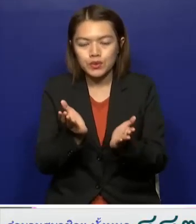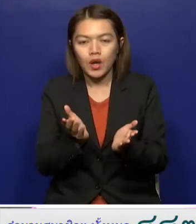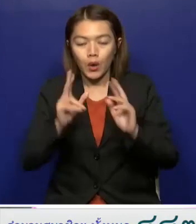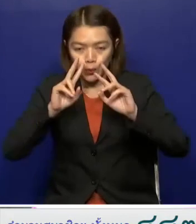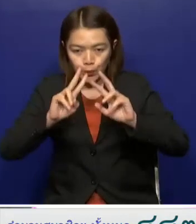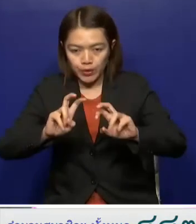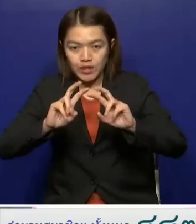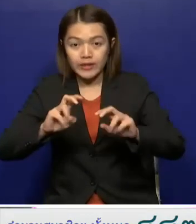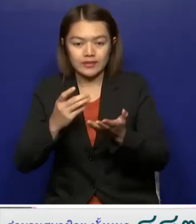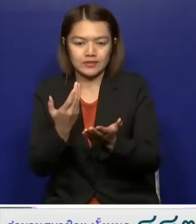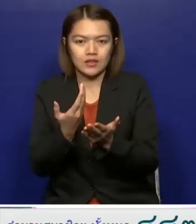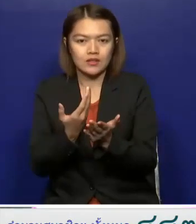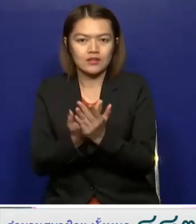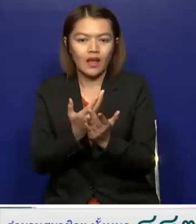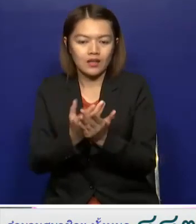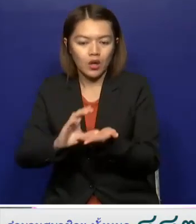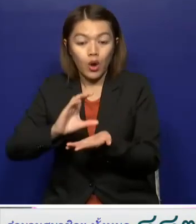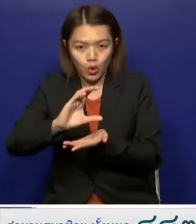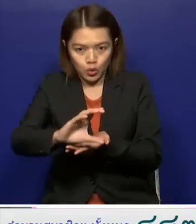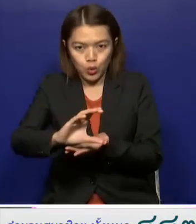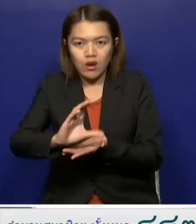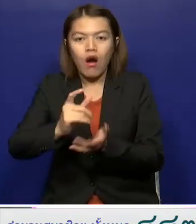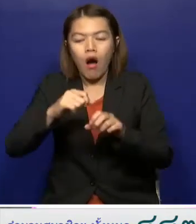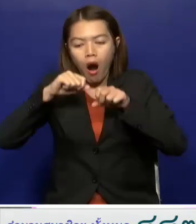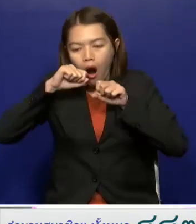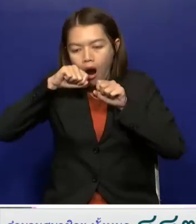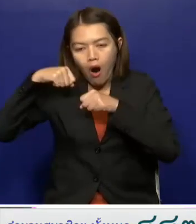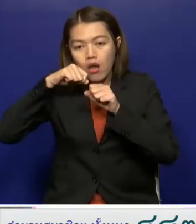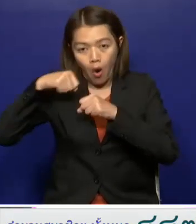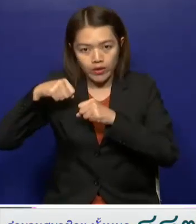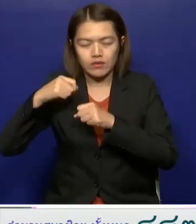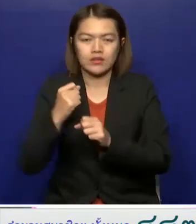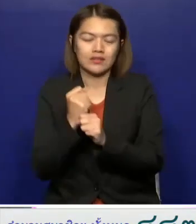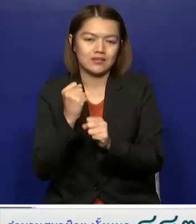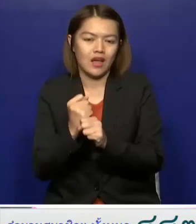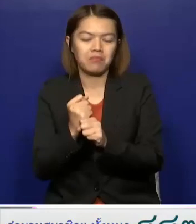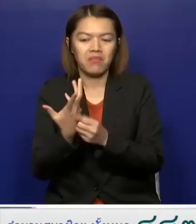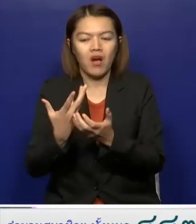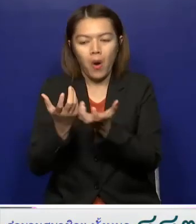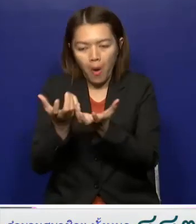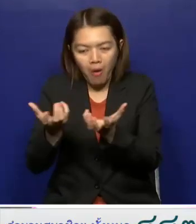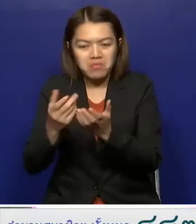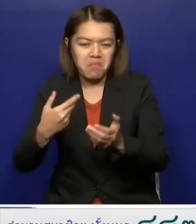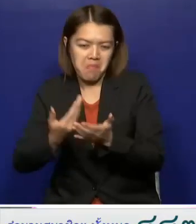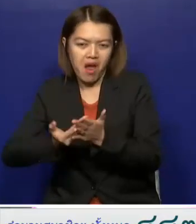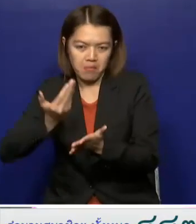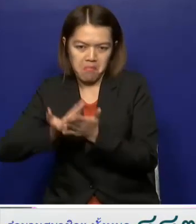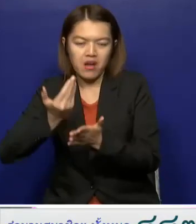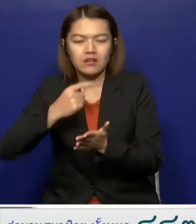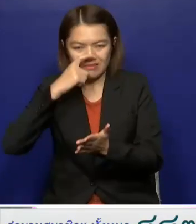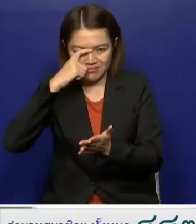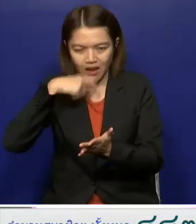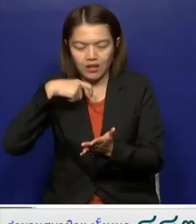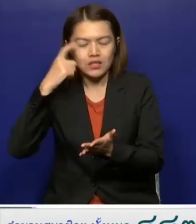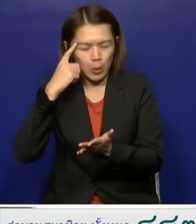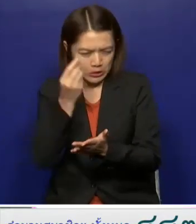การลงทุนในเรื่องของการนำอ้อยไปผลิตเป็นผลิตภัณฑ์ที่มีมูลค่าสูงขึ้นเป็นสิ่งที่ประเทศไทยจะต้อง